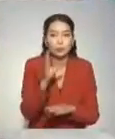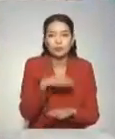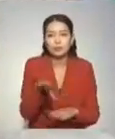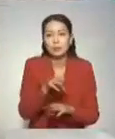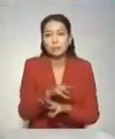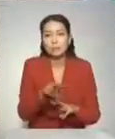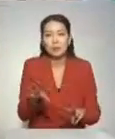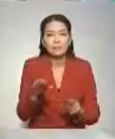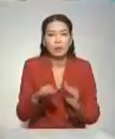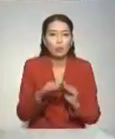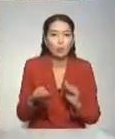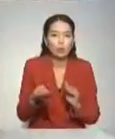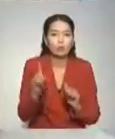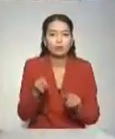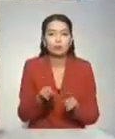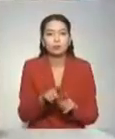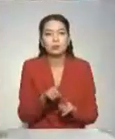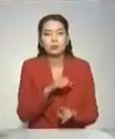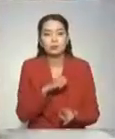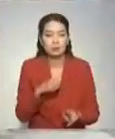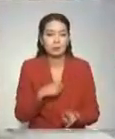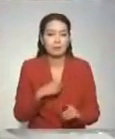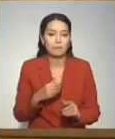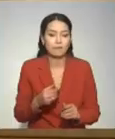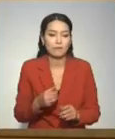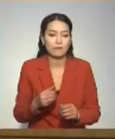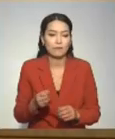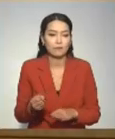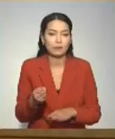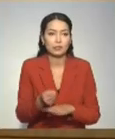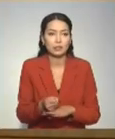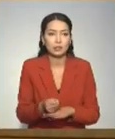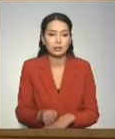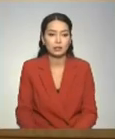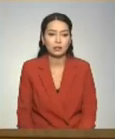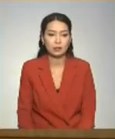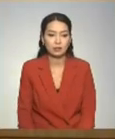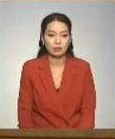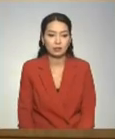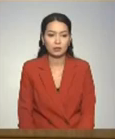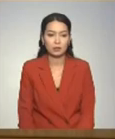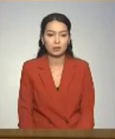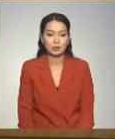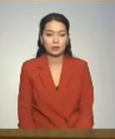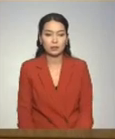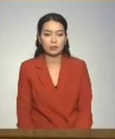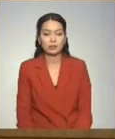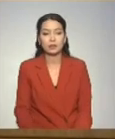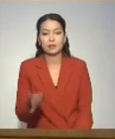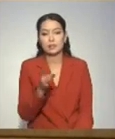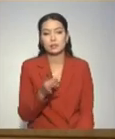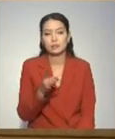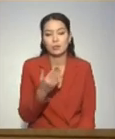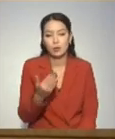Также допускается самовыдвижение. На сессиях областного, городов республиканского значения и